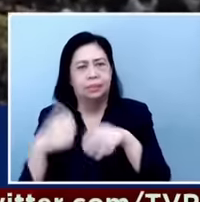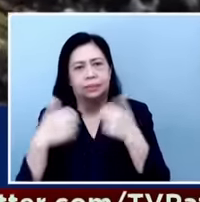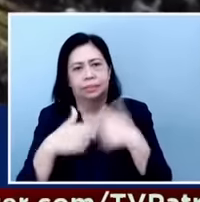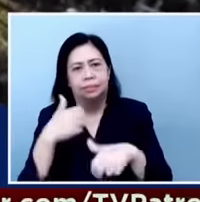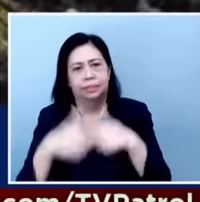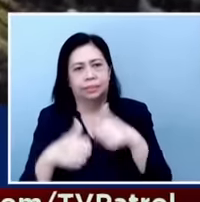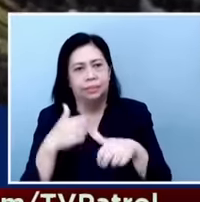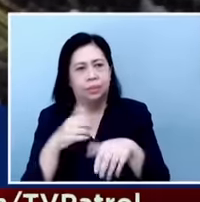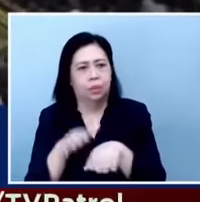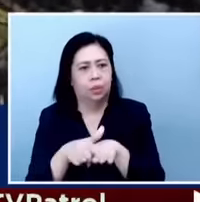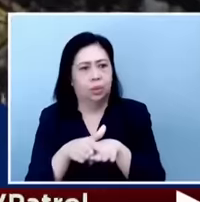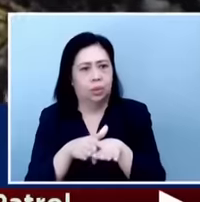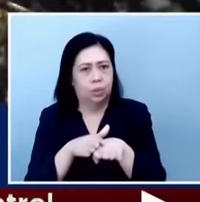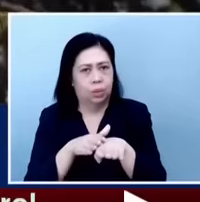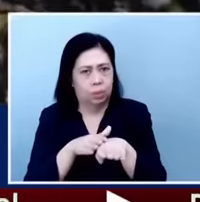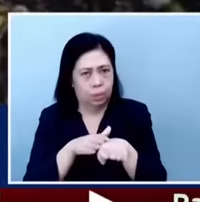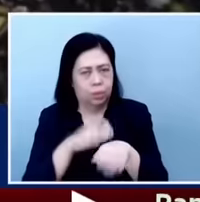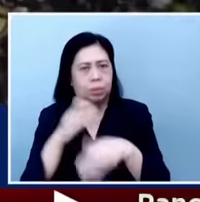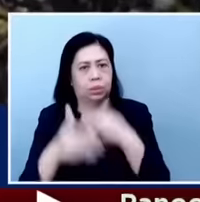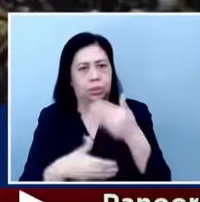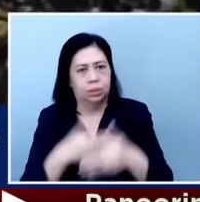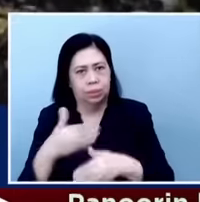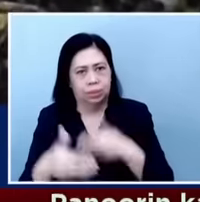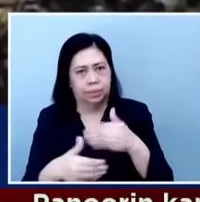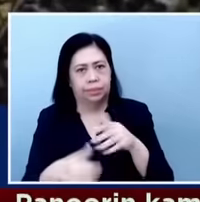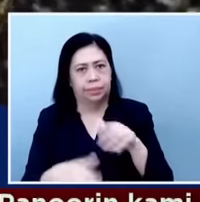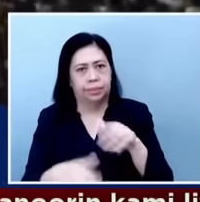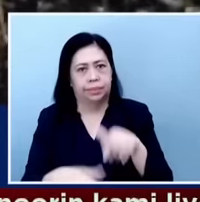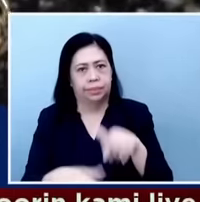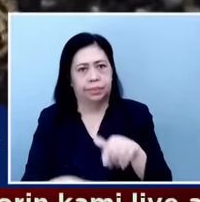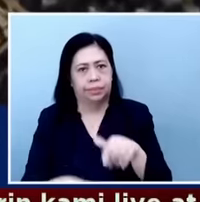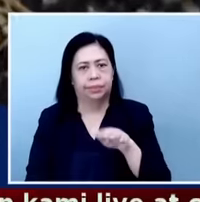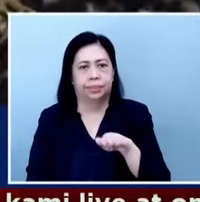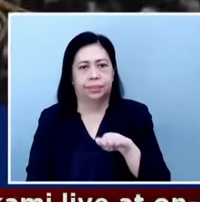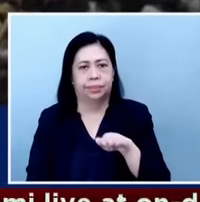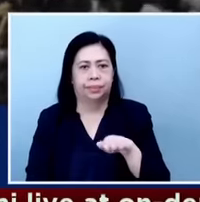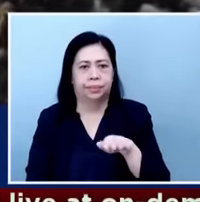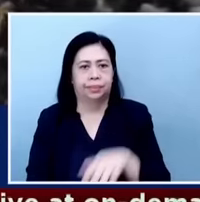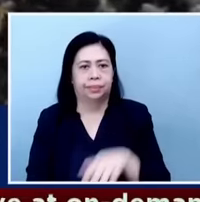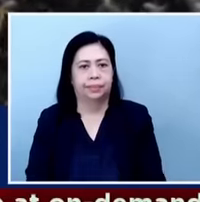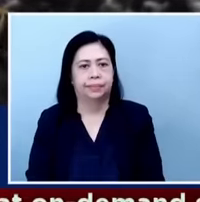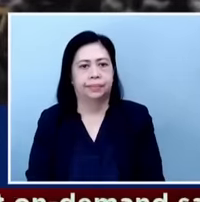nagiging mabagal ang takbo ng andas ng mahal na Nazareno.